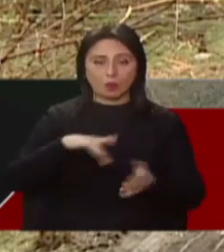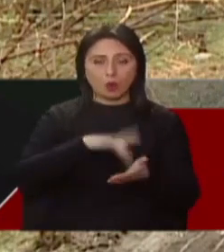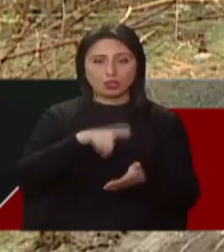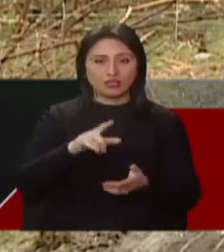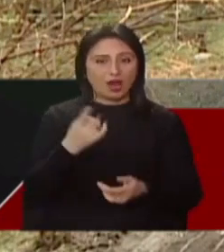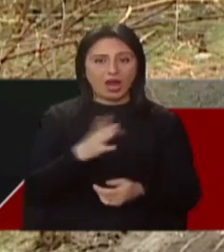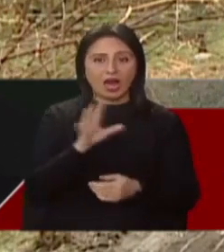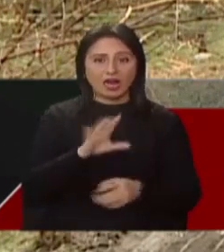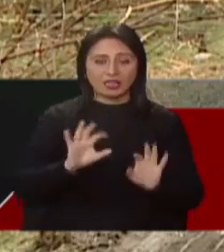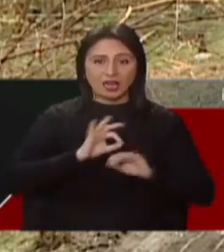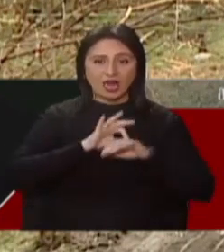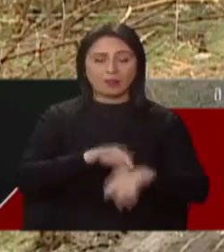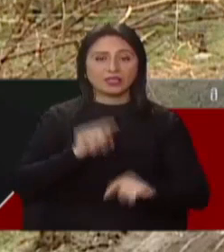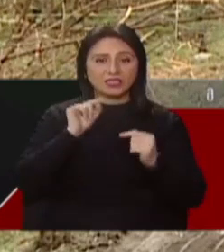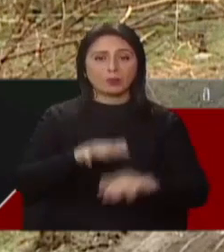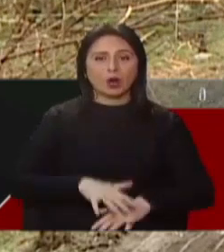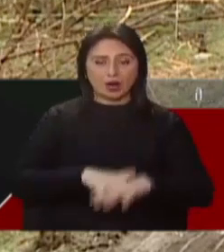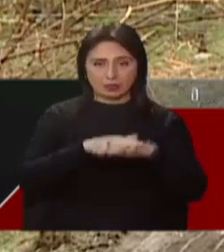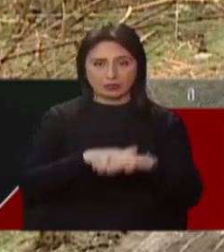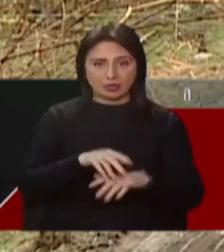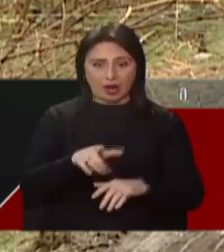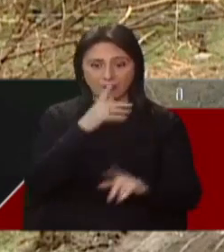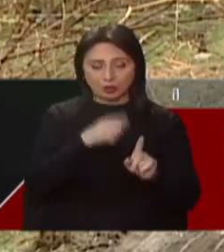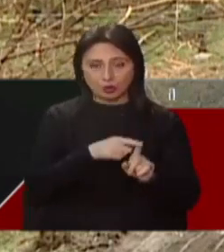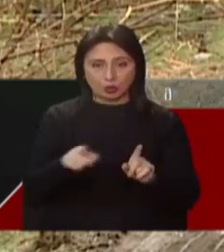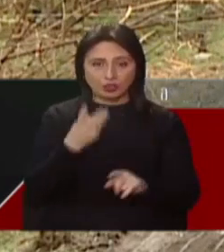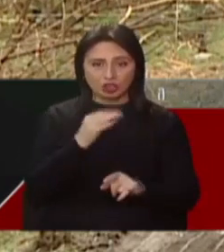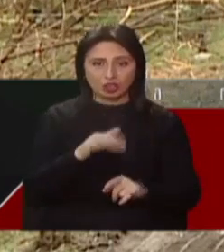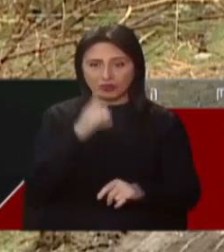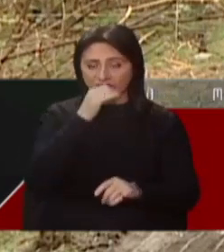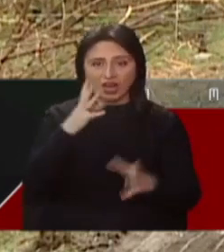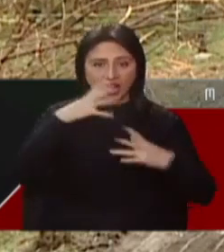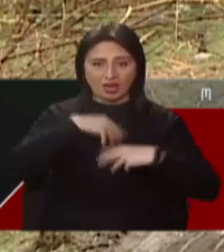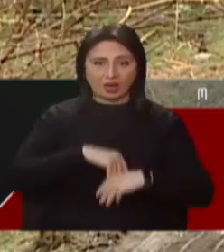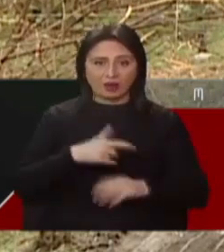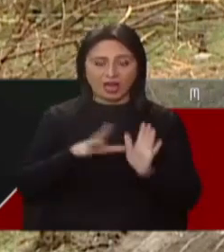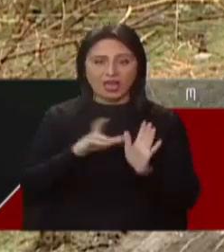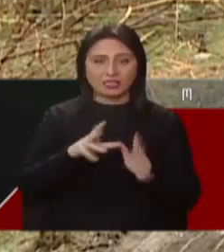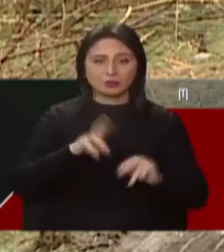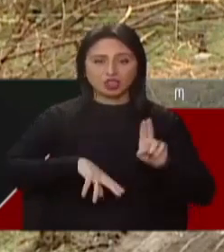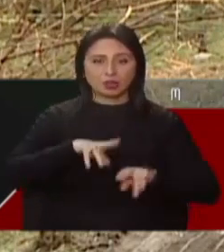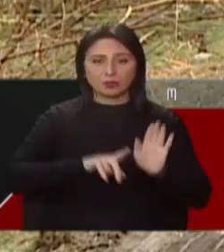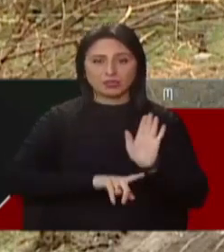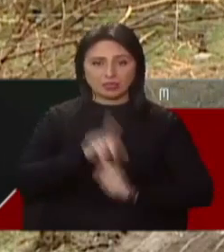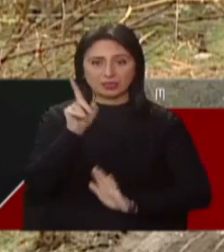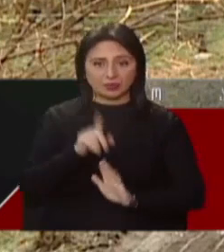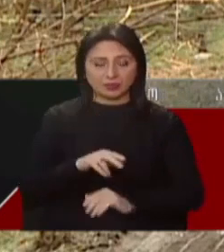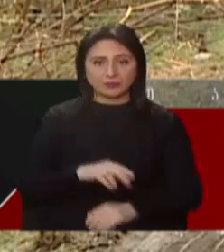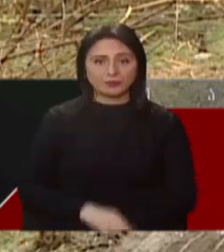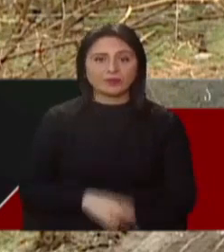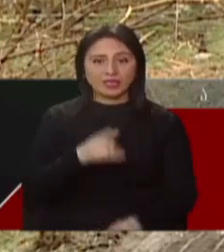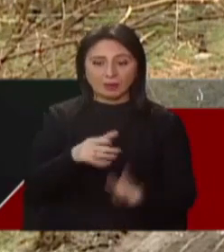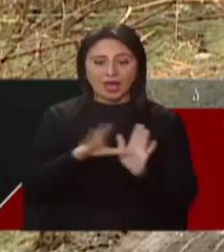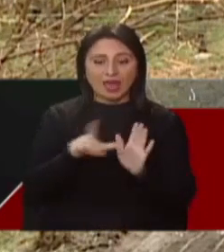mosakhleoba araertkhel gamarta saprotesto aktsia da amdromde GPS verakherkhebs hesis mshenebobis daqebas